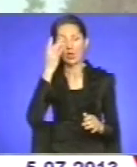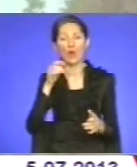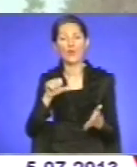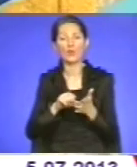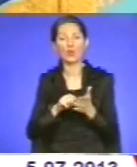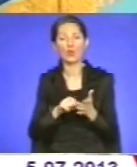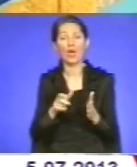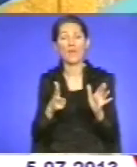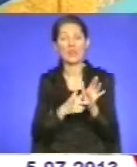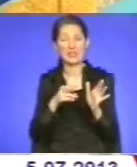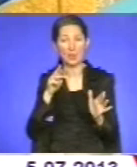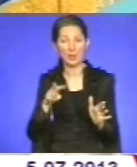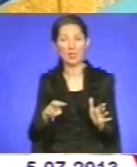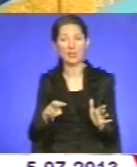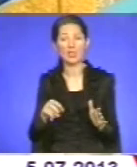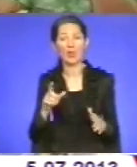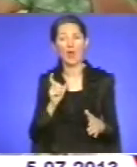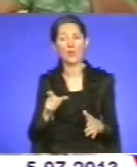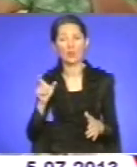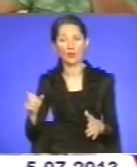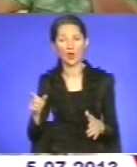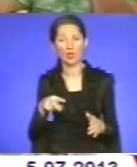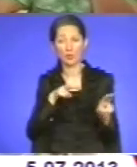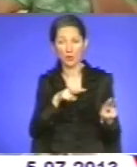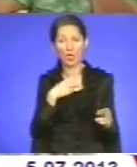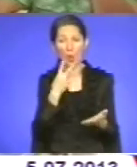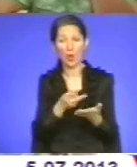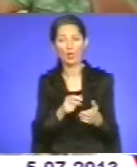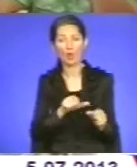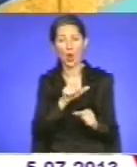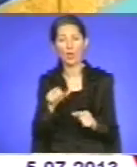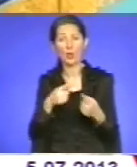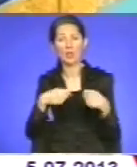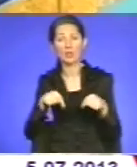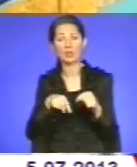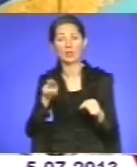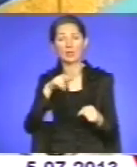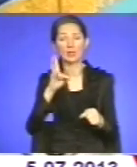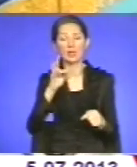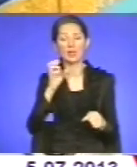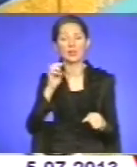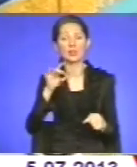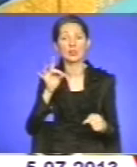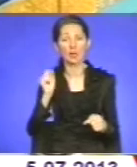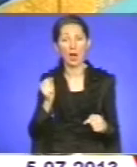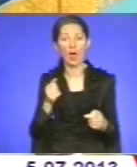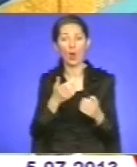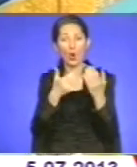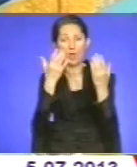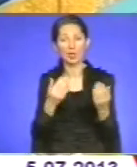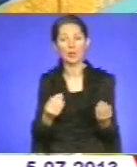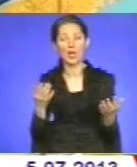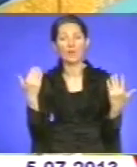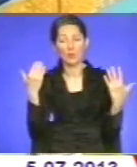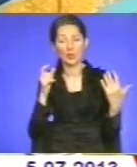відпочиваючих. Спостереження показує, що на окремих ділянках Дністра в будні дні чисельність відпочиваючих